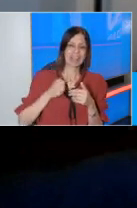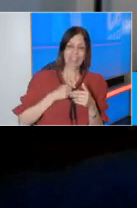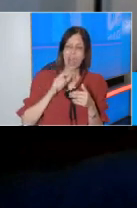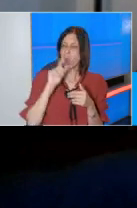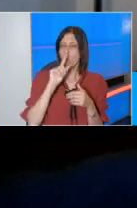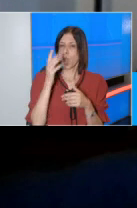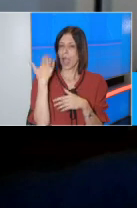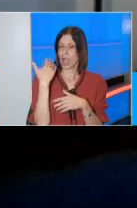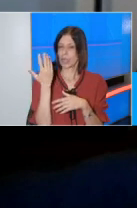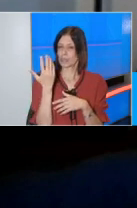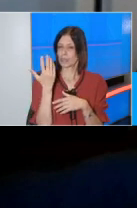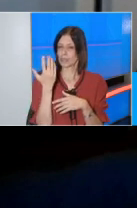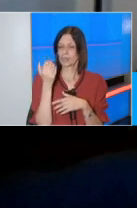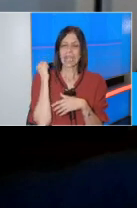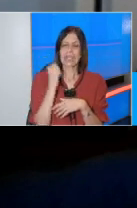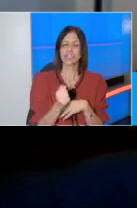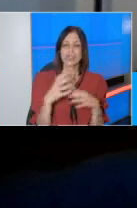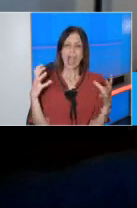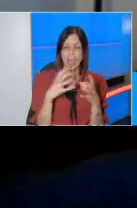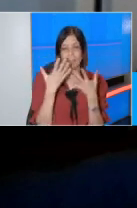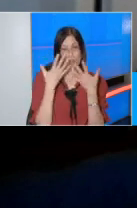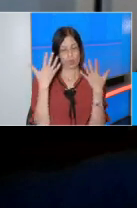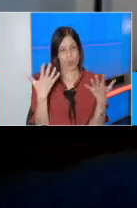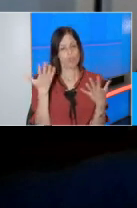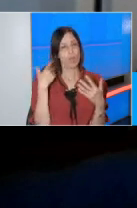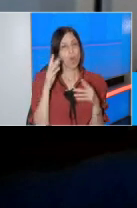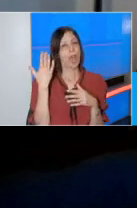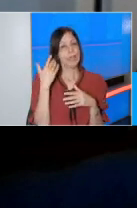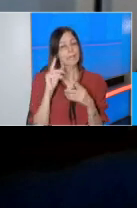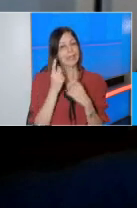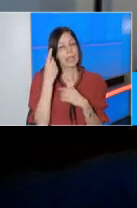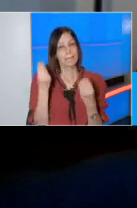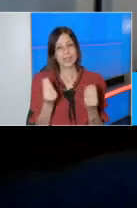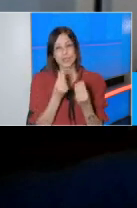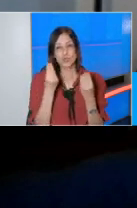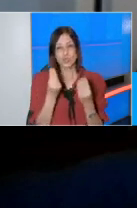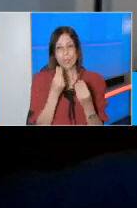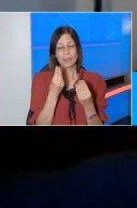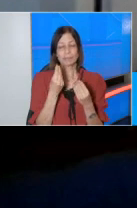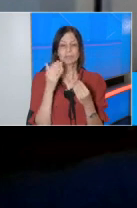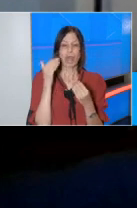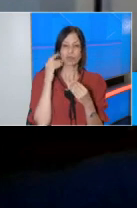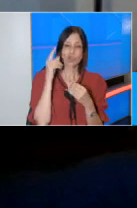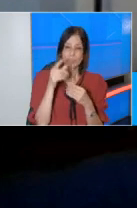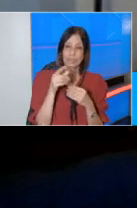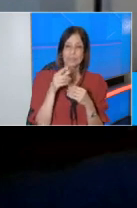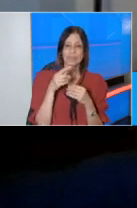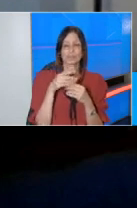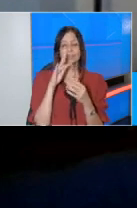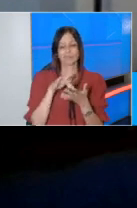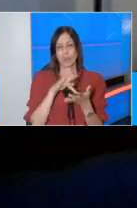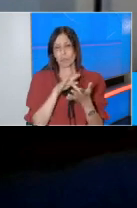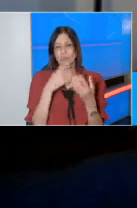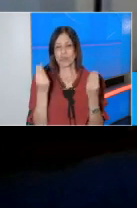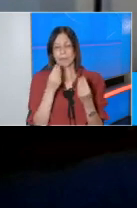היו רציחות עם מאוד גדולות, למרות שהיו מקרים מסוימים בסנט קריק בארצות הברית, בוונדדני בארצות הברית, במקום